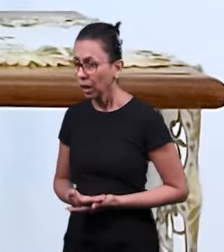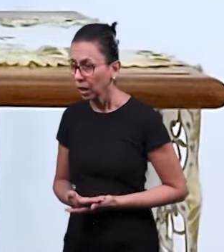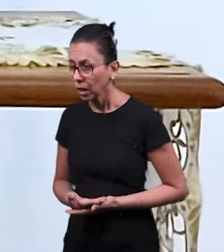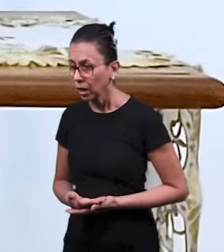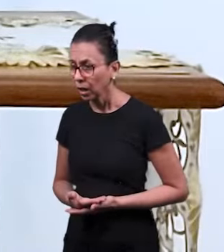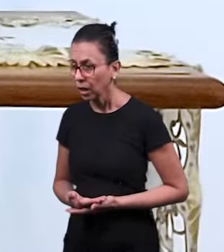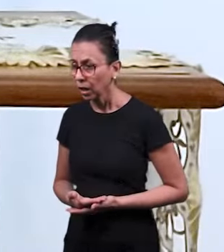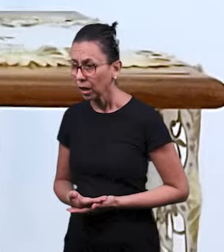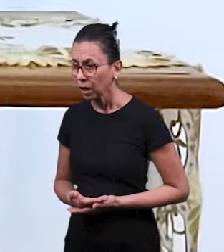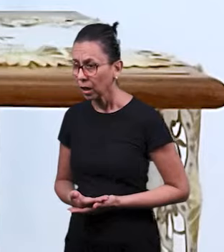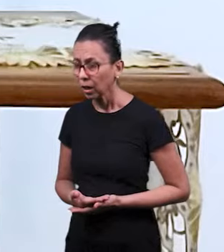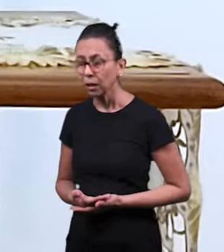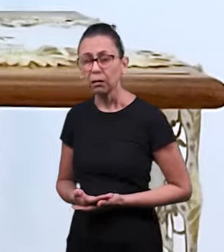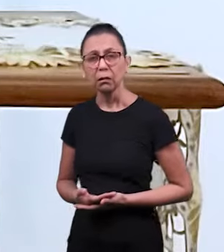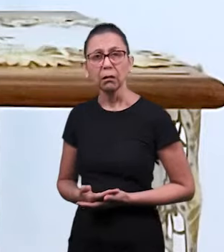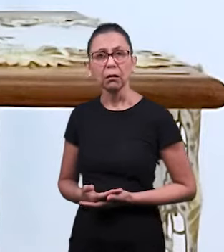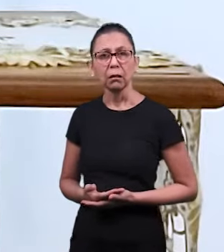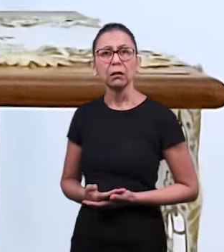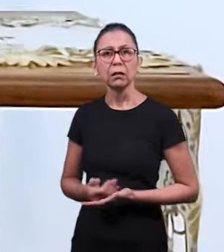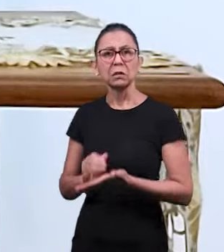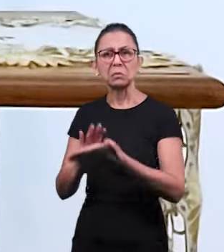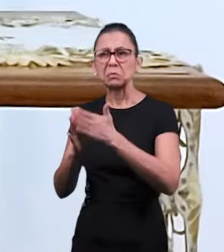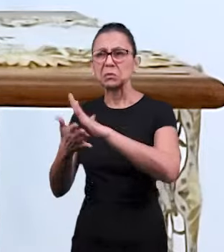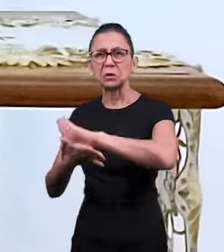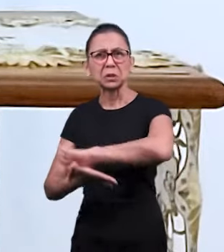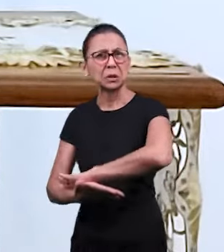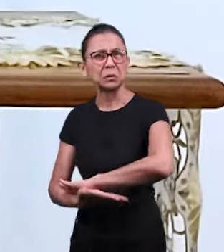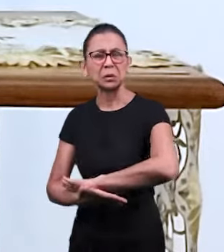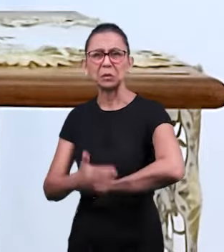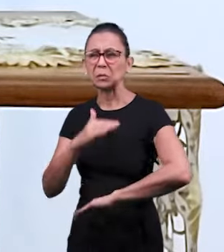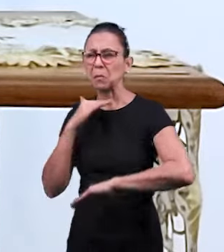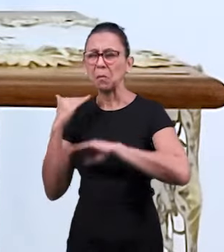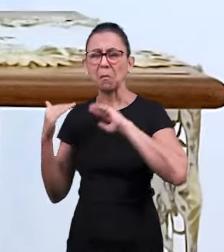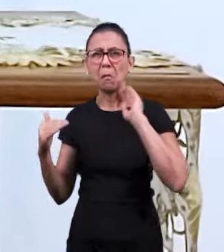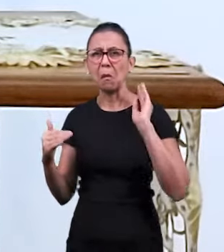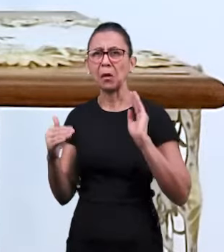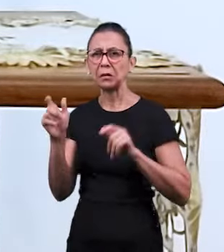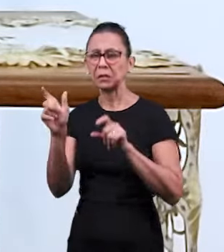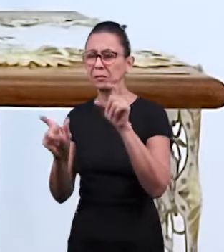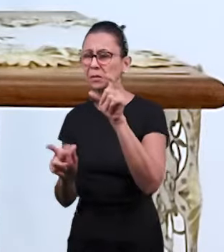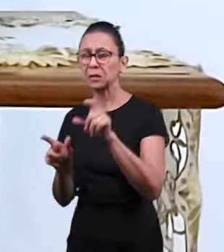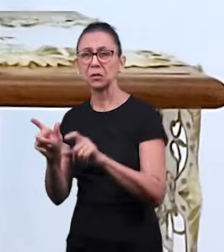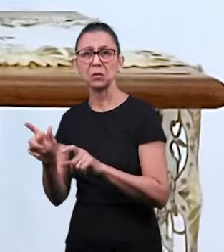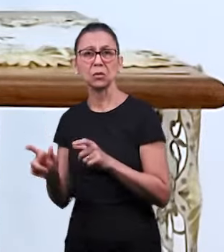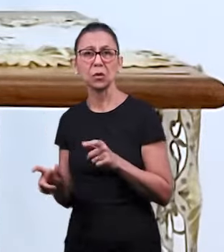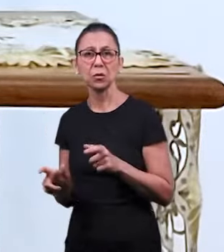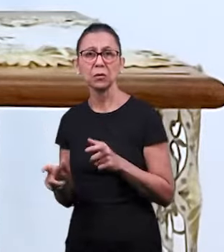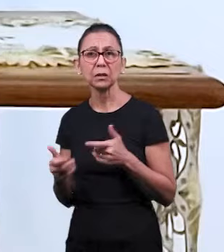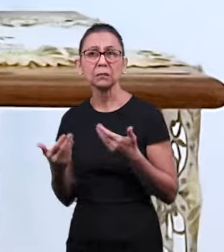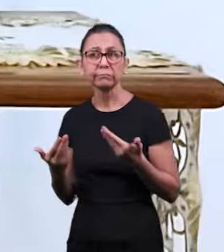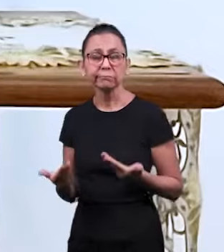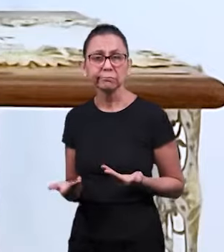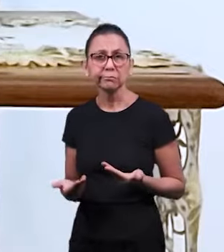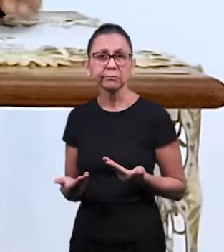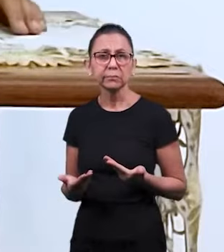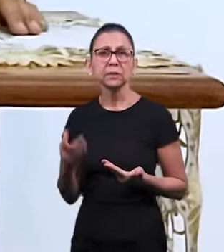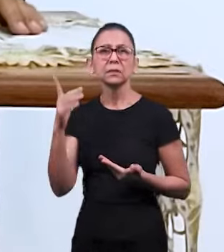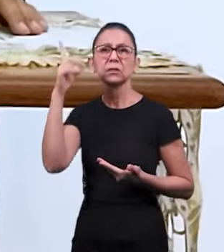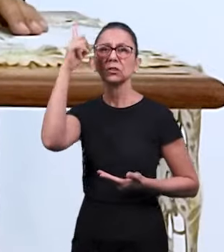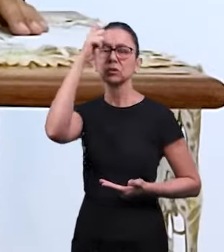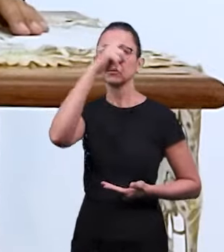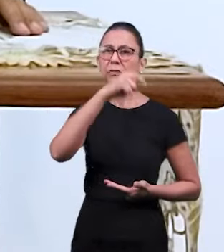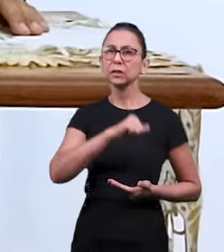были уже уставшие. И здесь такой удар. Они скучали, уже хотели встретиться со